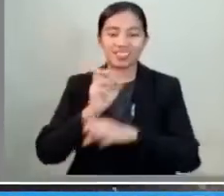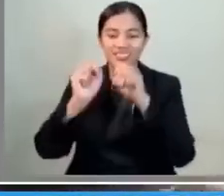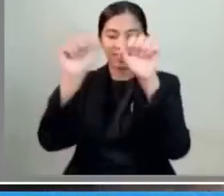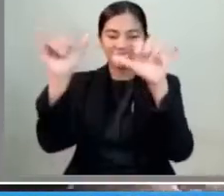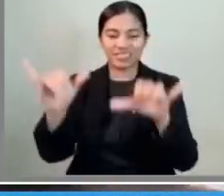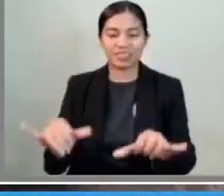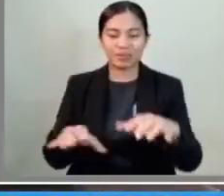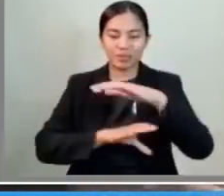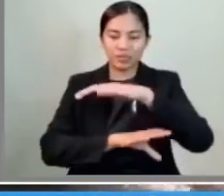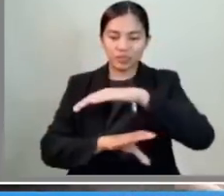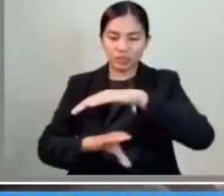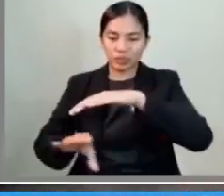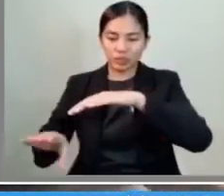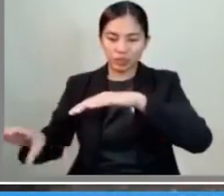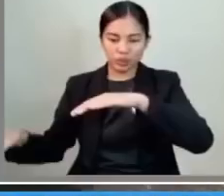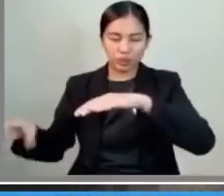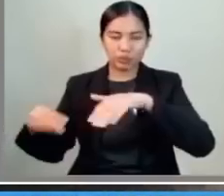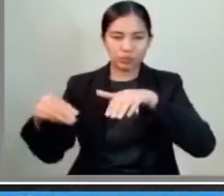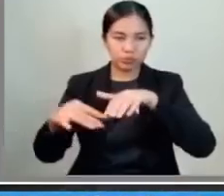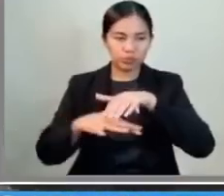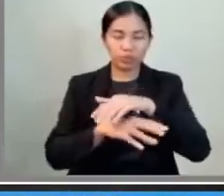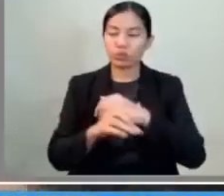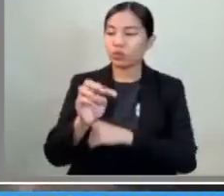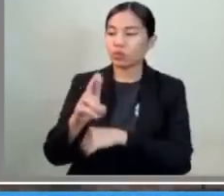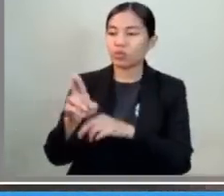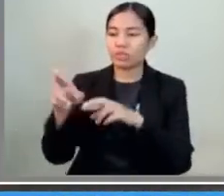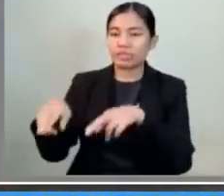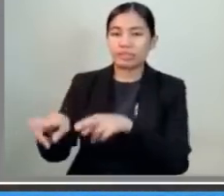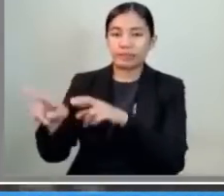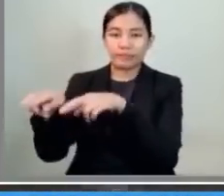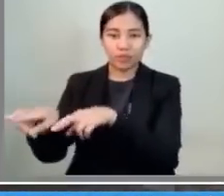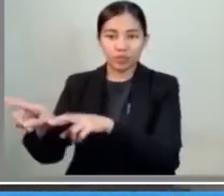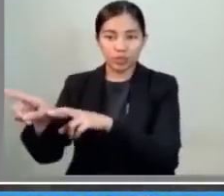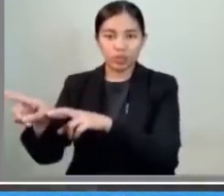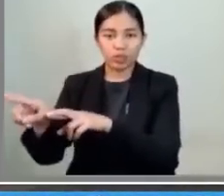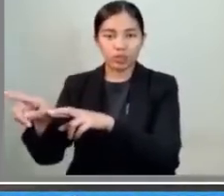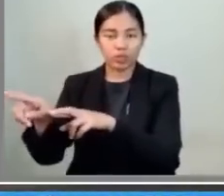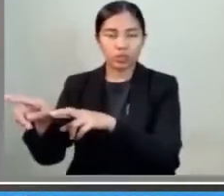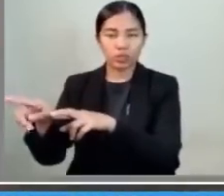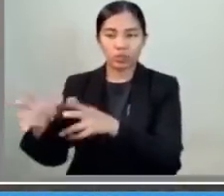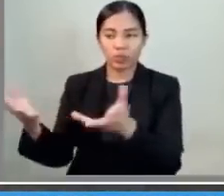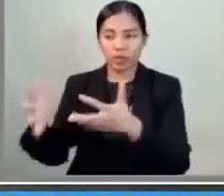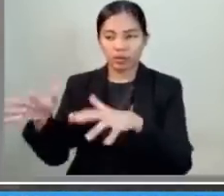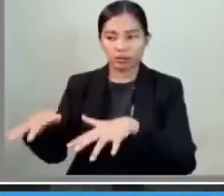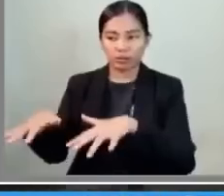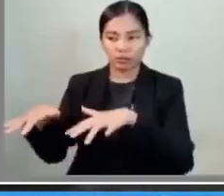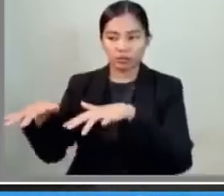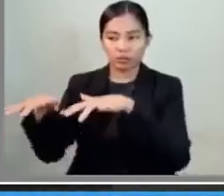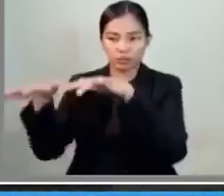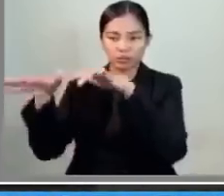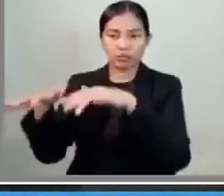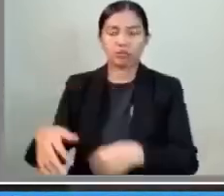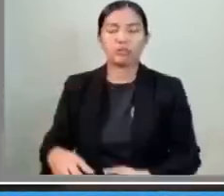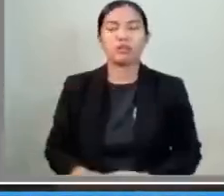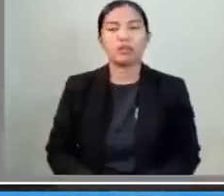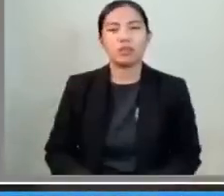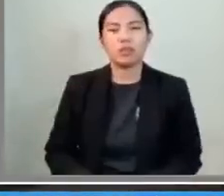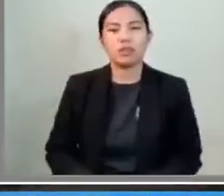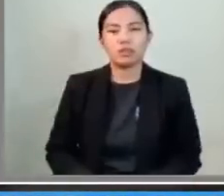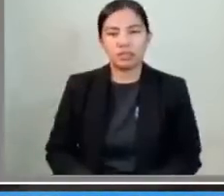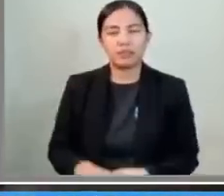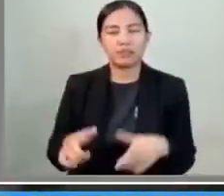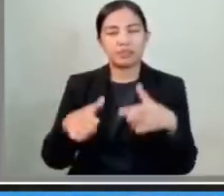yung Pampanga River, kung saan ito yung umapaw talaga at isa sa pinakamalaking dahilan kung bakit bumabaha sa